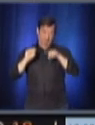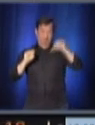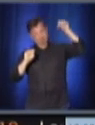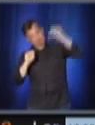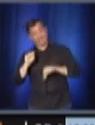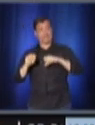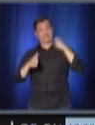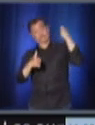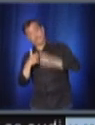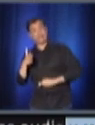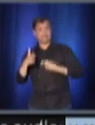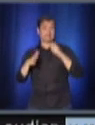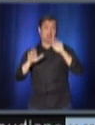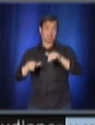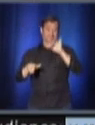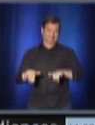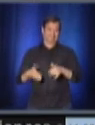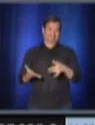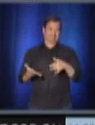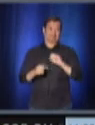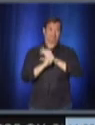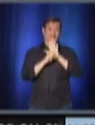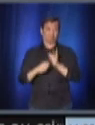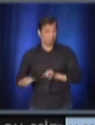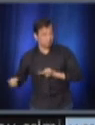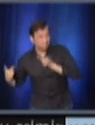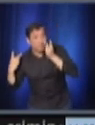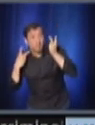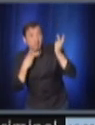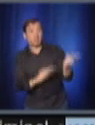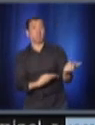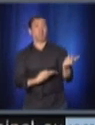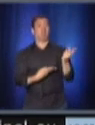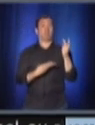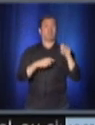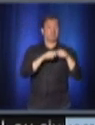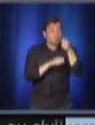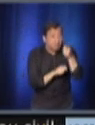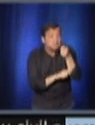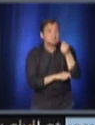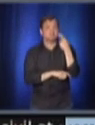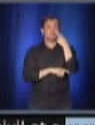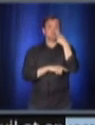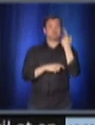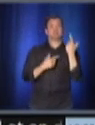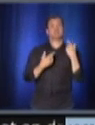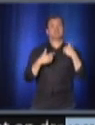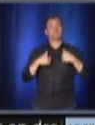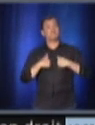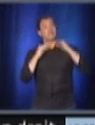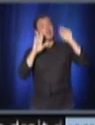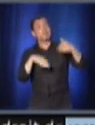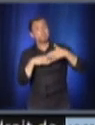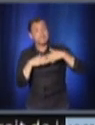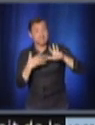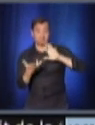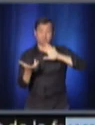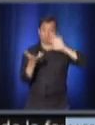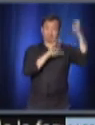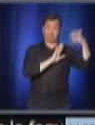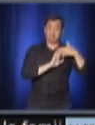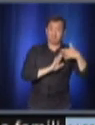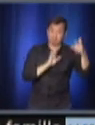sont soit à l'hôpital ou qui sont en examen, puis qui ça va changer leur vie. Alors, je pense que ces gens-là